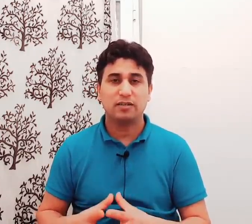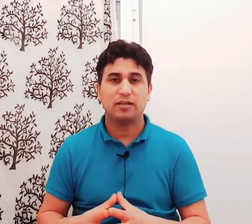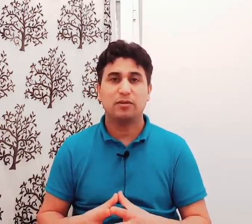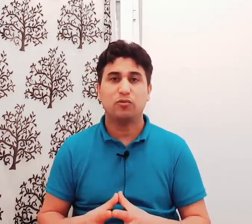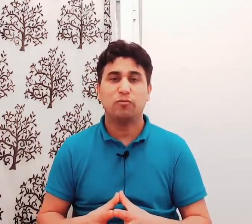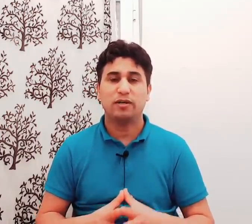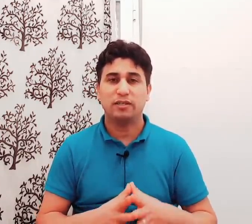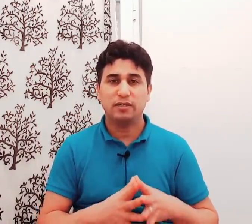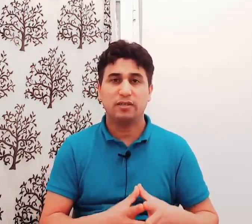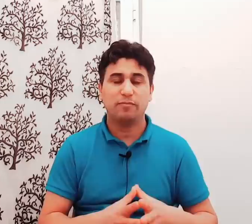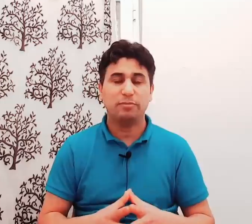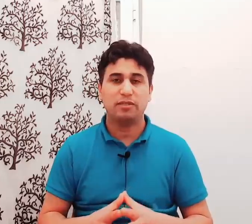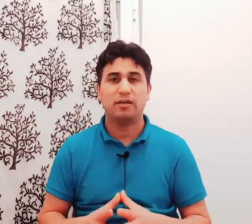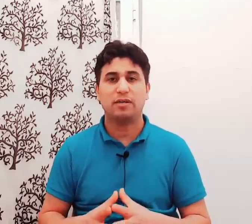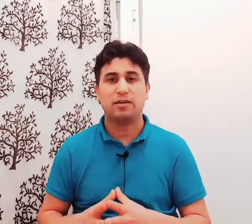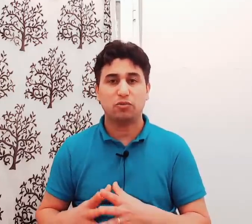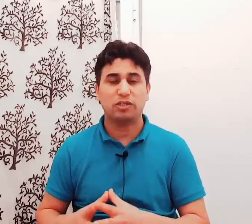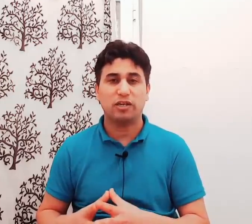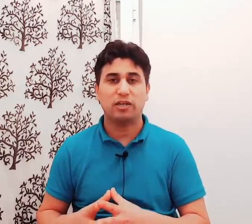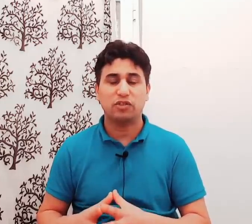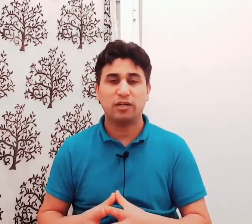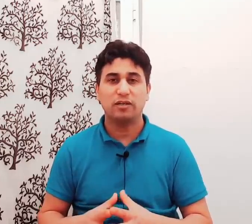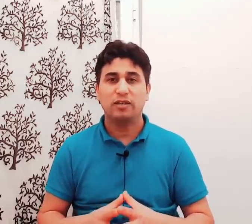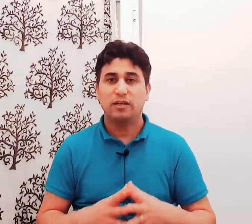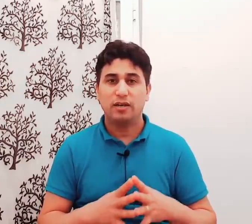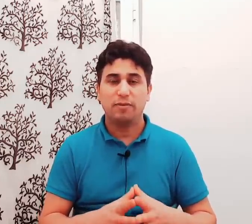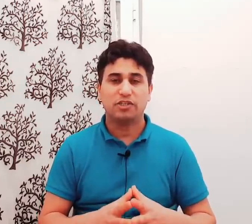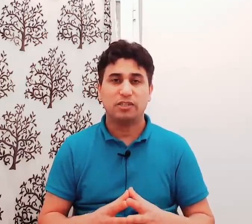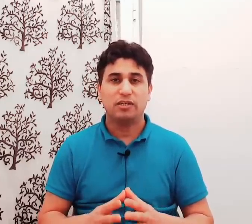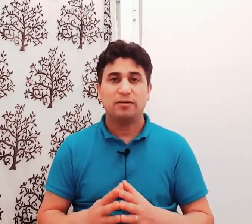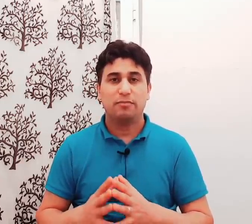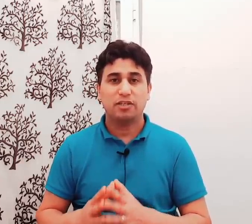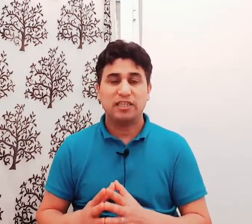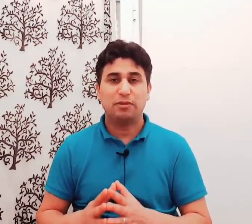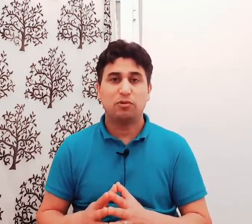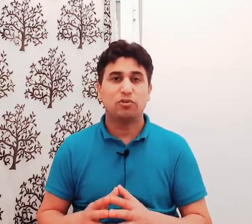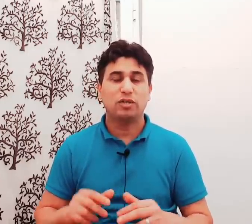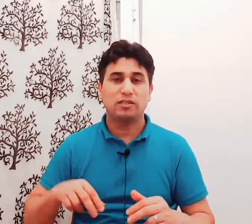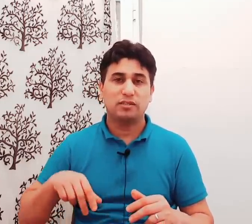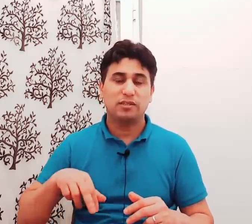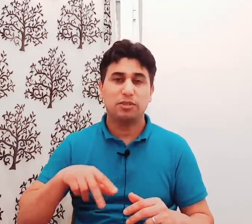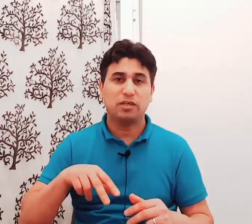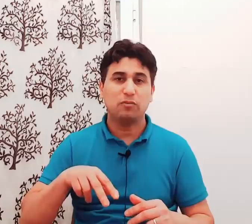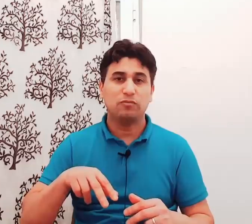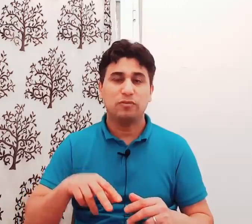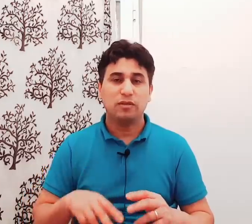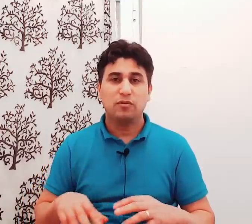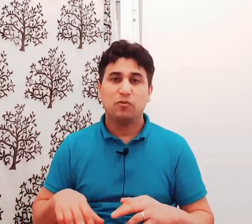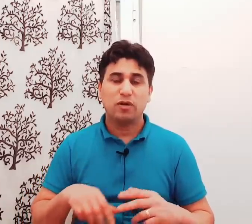اللي دارت هذه الحكومة، يعني ابتداء من نهار جوج إن شاء الله في الشهر الماجي، باش غادي يبداو يخرجوا الناس